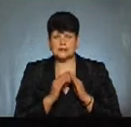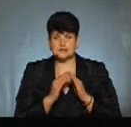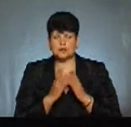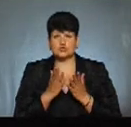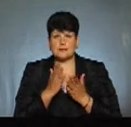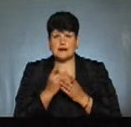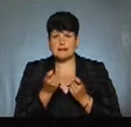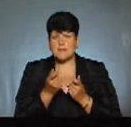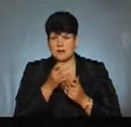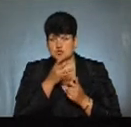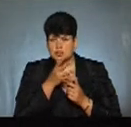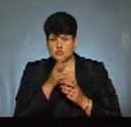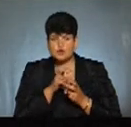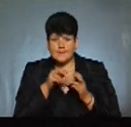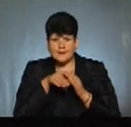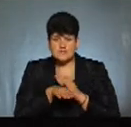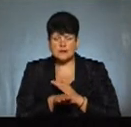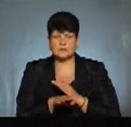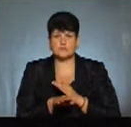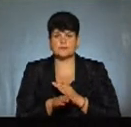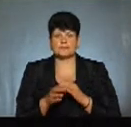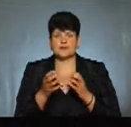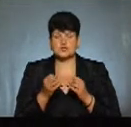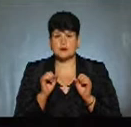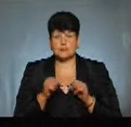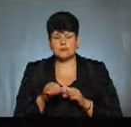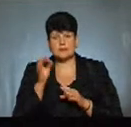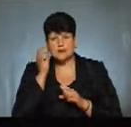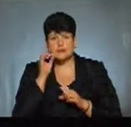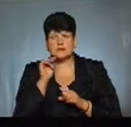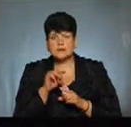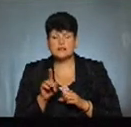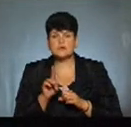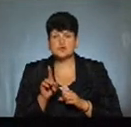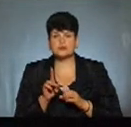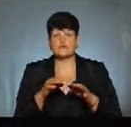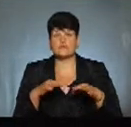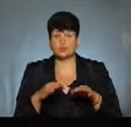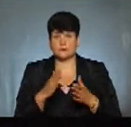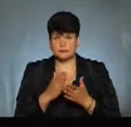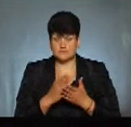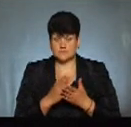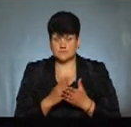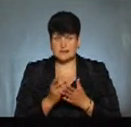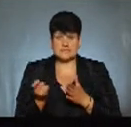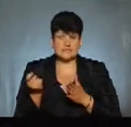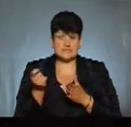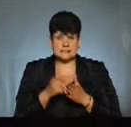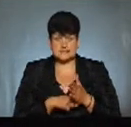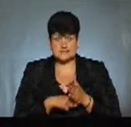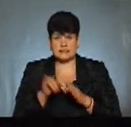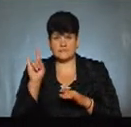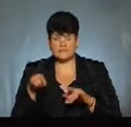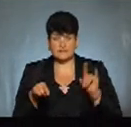мало часу, шукайте заглибину. Ну і ще можна пригадати те, що якщо ви в автомобілі знаходитесь, закрийте глухо вікна,